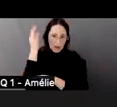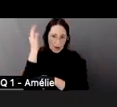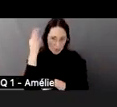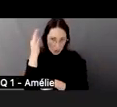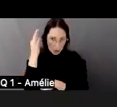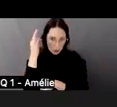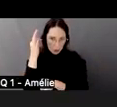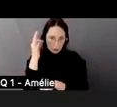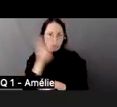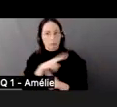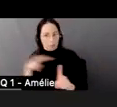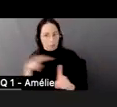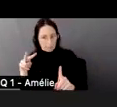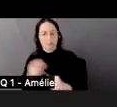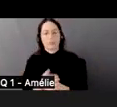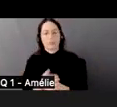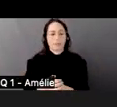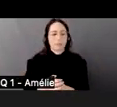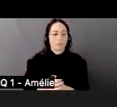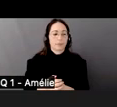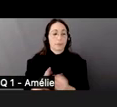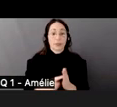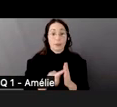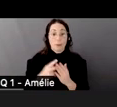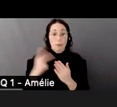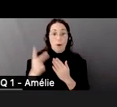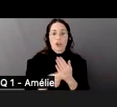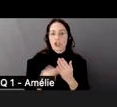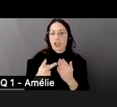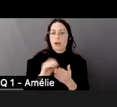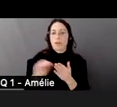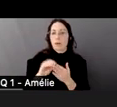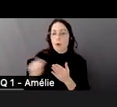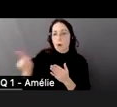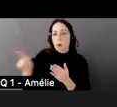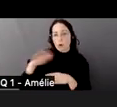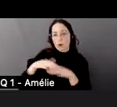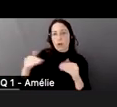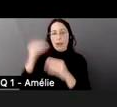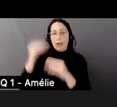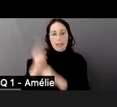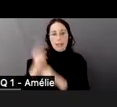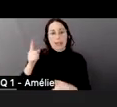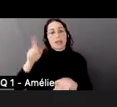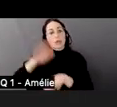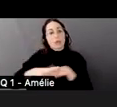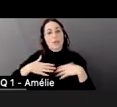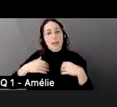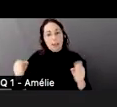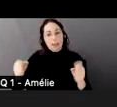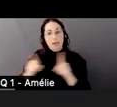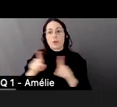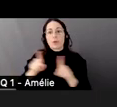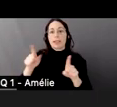Heu, Tout d'abord, ce projet est un projet du Bureau de l'équité en matière de santé du Centre de toxicomanie et santé